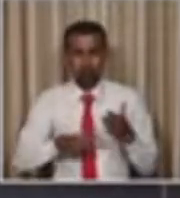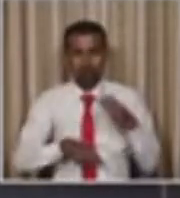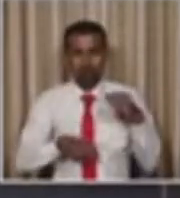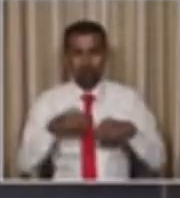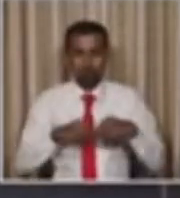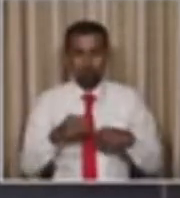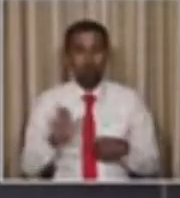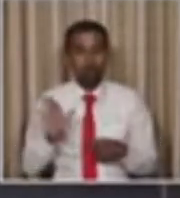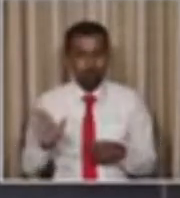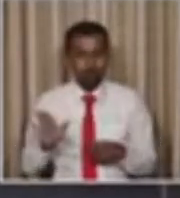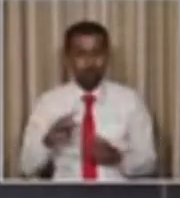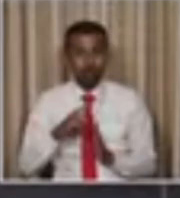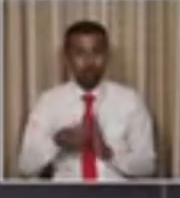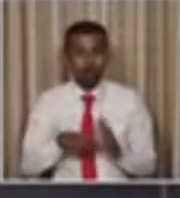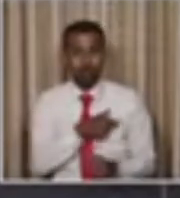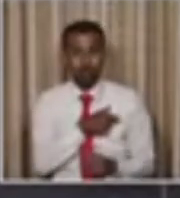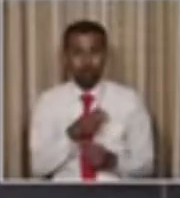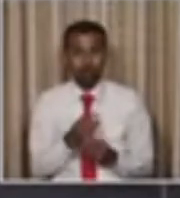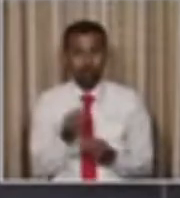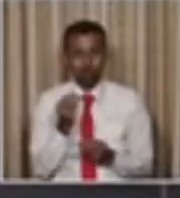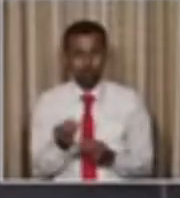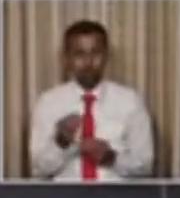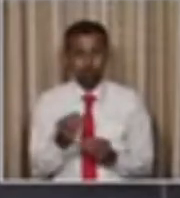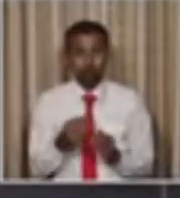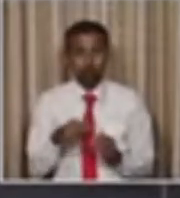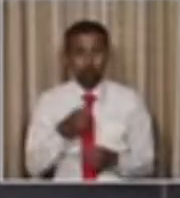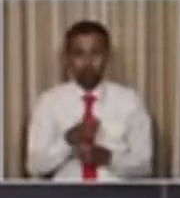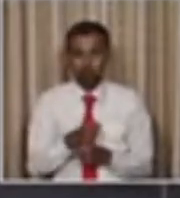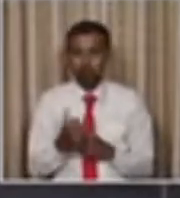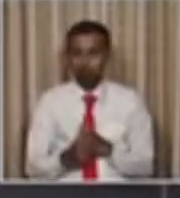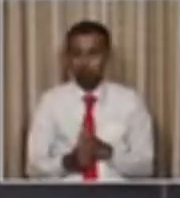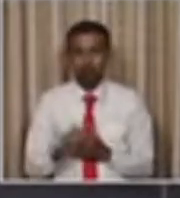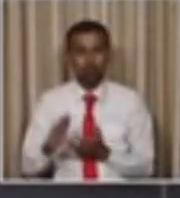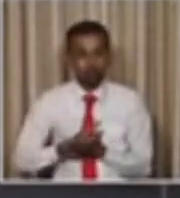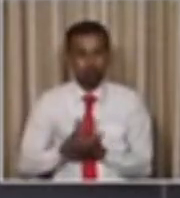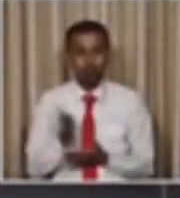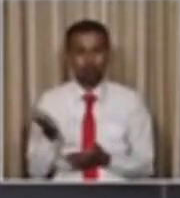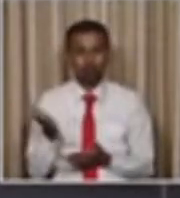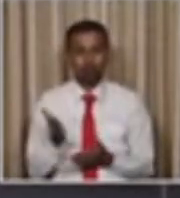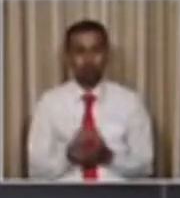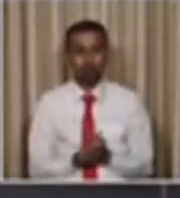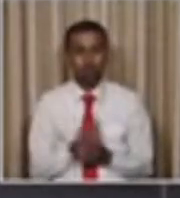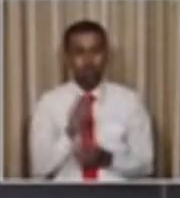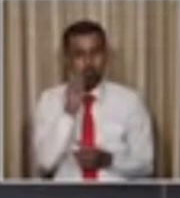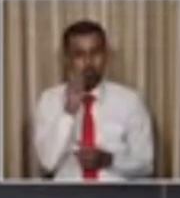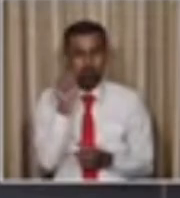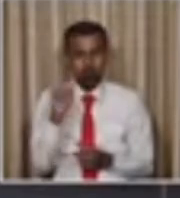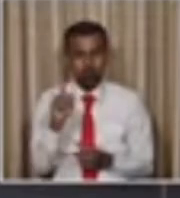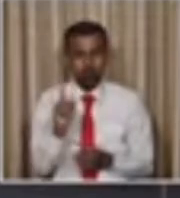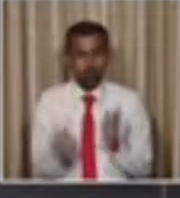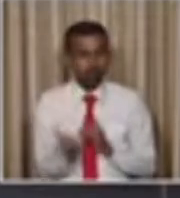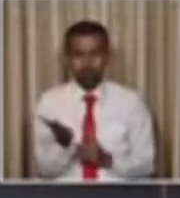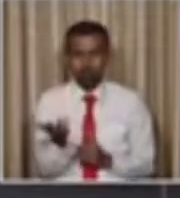කරනවා මේ රටේ නායකයෝ බිහිකරන්න මේ රටේ මේ රජයේ මේ ආණ්ඩු බිහිකරන්න මොකද පිරිමියෙක් ගියේ